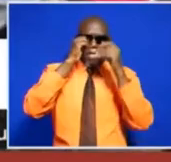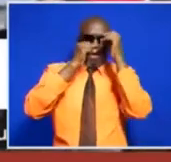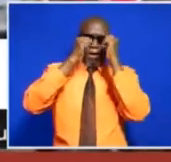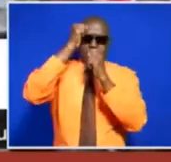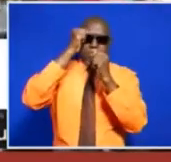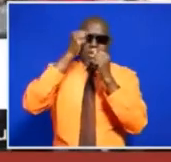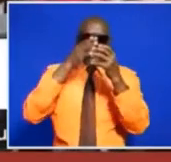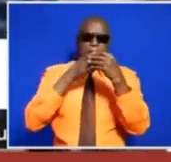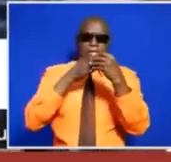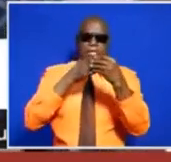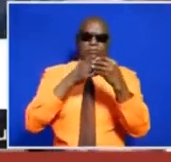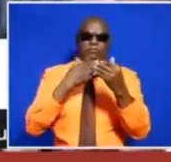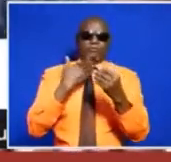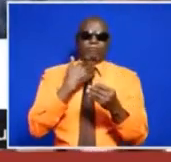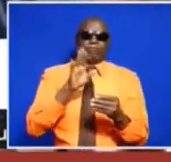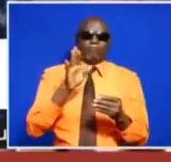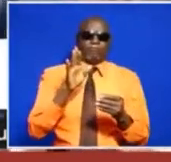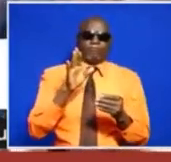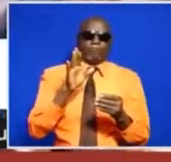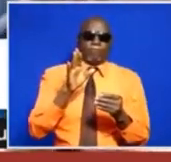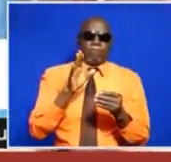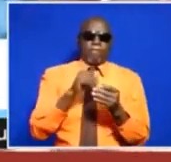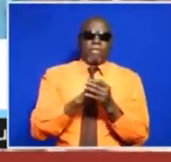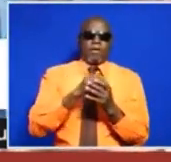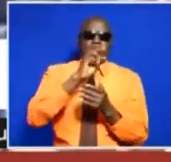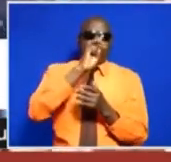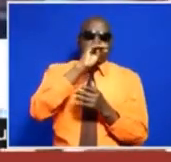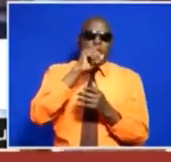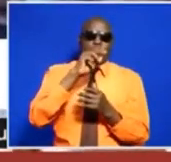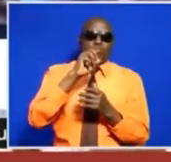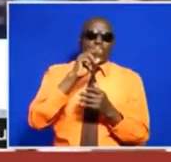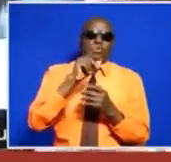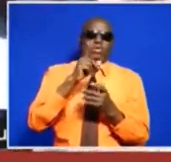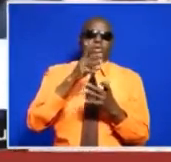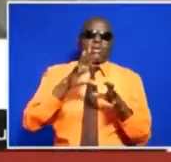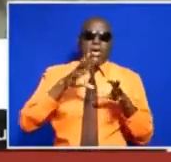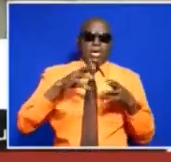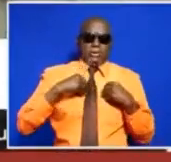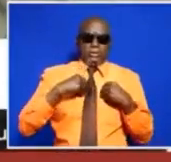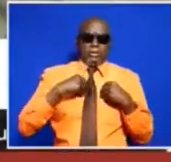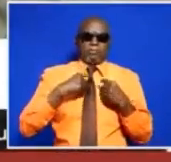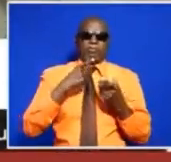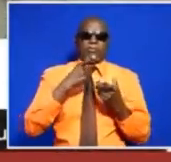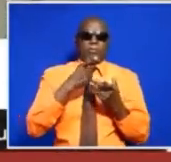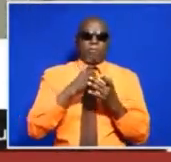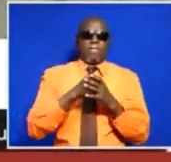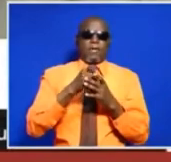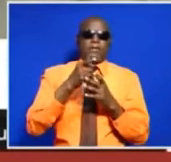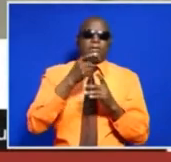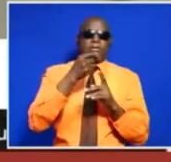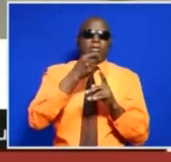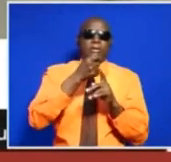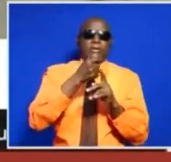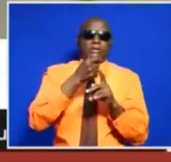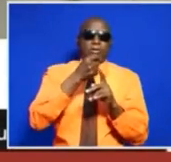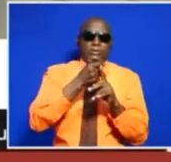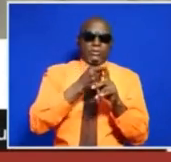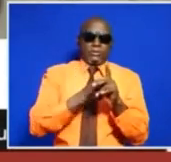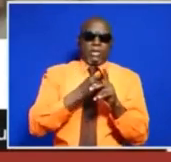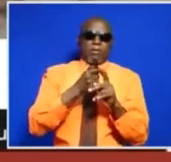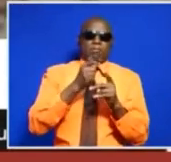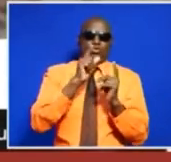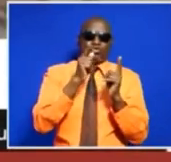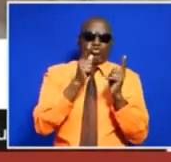tuzo ya amani ya Nobel Mahmoud Yunus amekubali kuwa mshauri mkuu wa serikali ya mpito. Mzee huyo mwenye umri wa